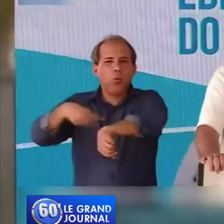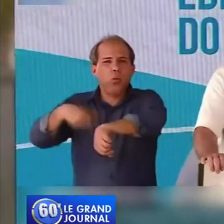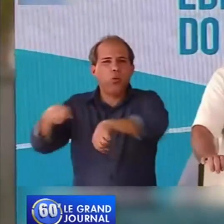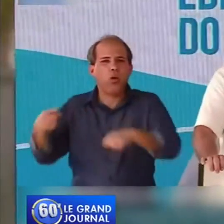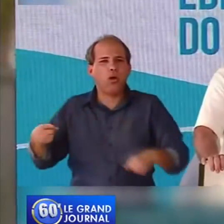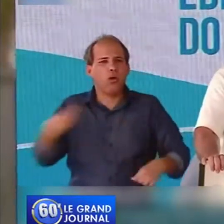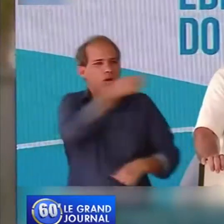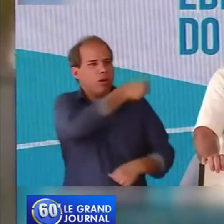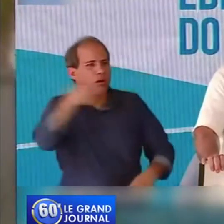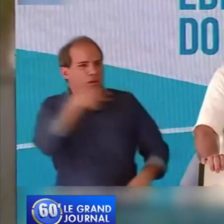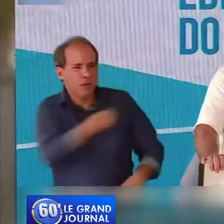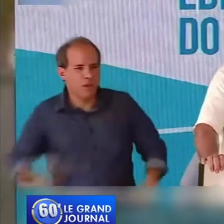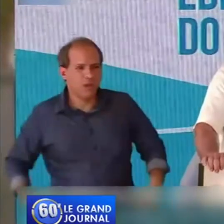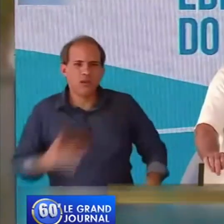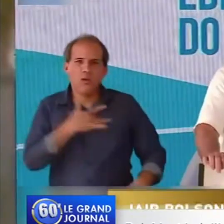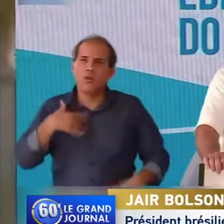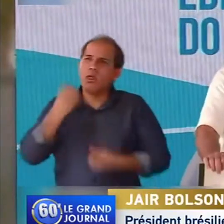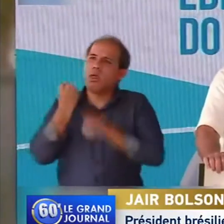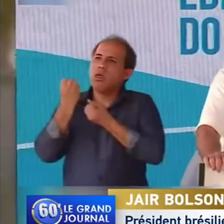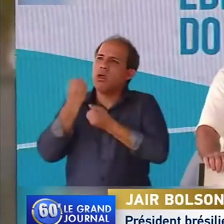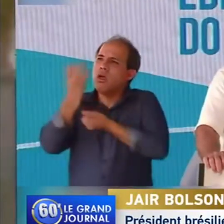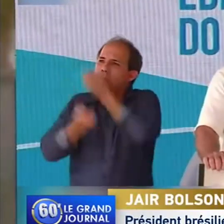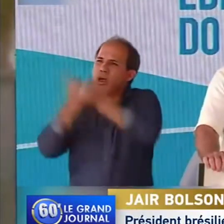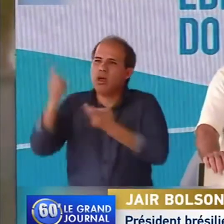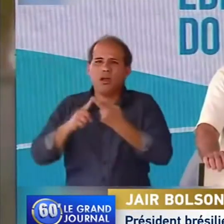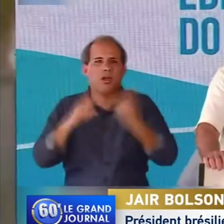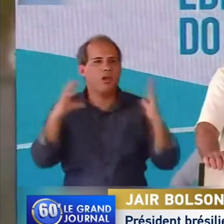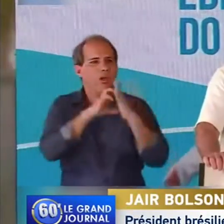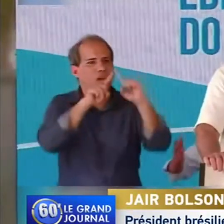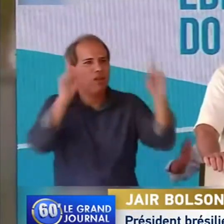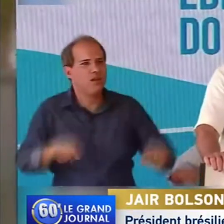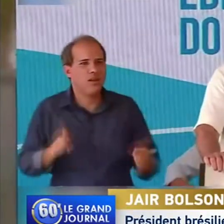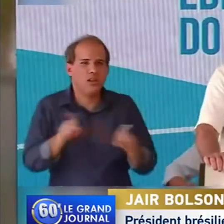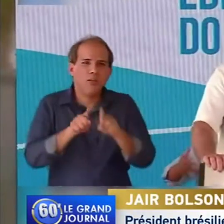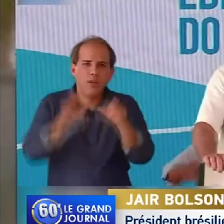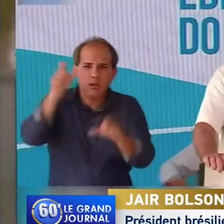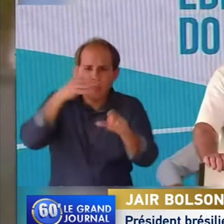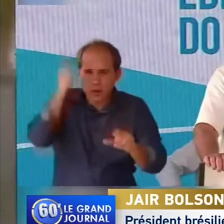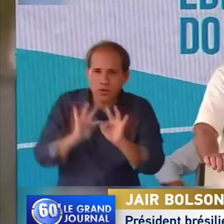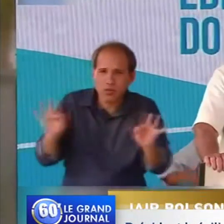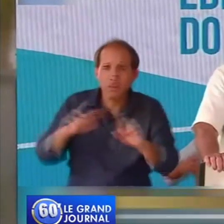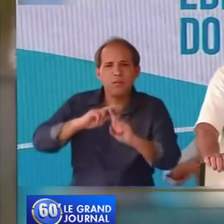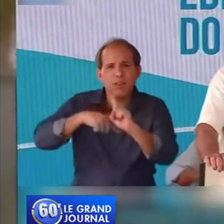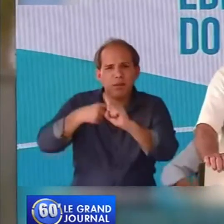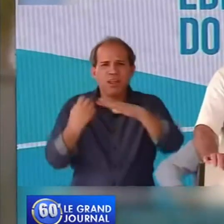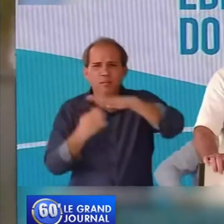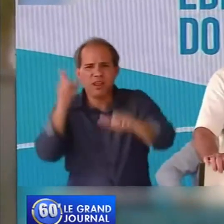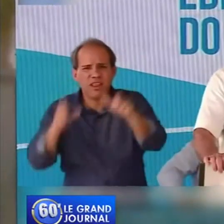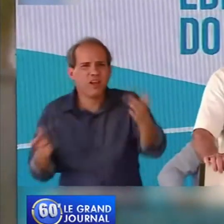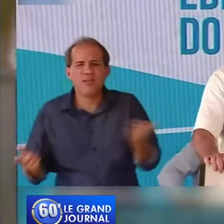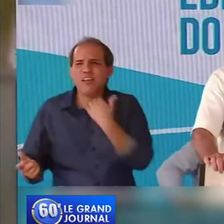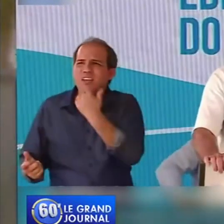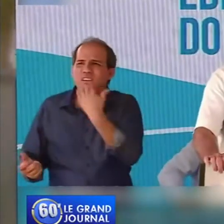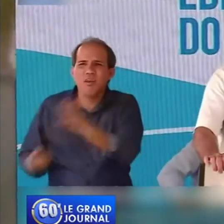cette enquête et a fait perdre du temps à nos ministres de la santé à nos fonctionnaires à nous hommes d'affaires et n'a rien produit sorte lan